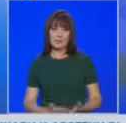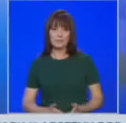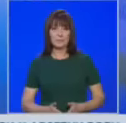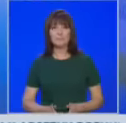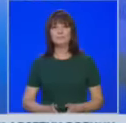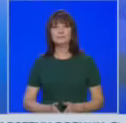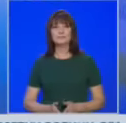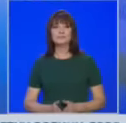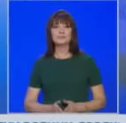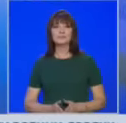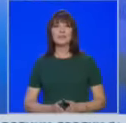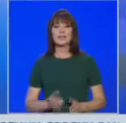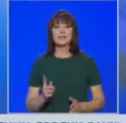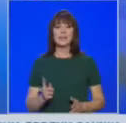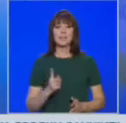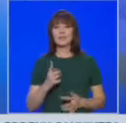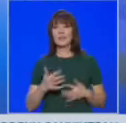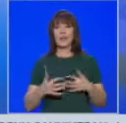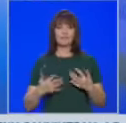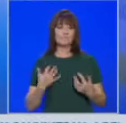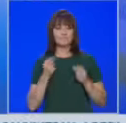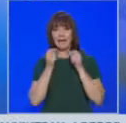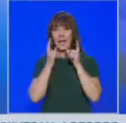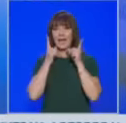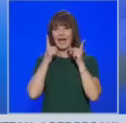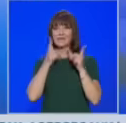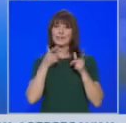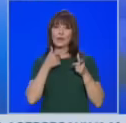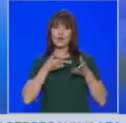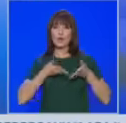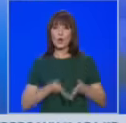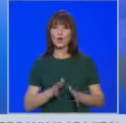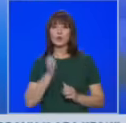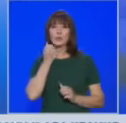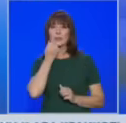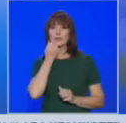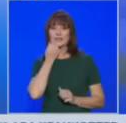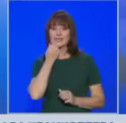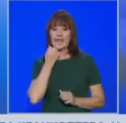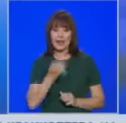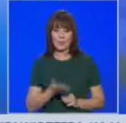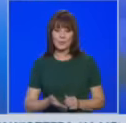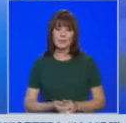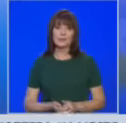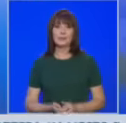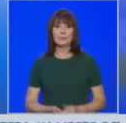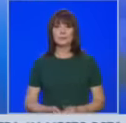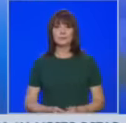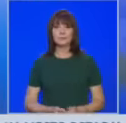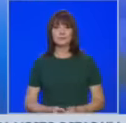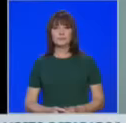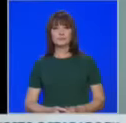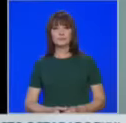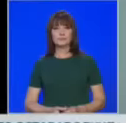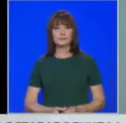Теодор Стамболиев с първите реакции в родното село на Нюргюл Селимова след второто място на Световната купа по